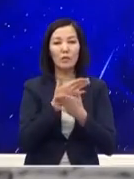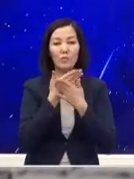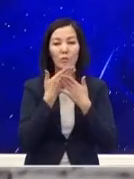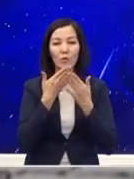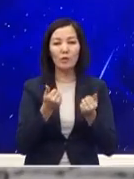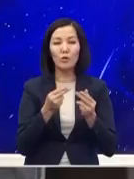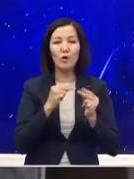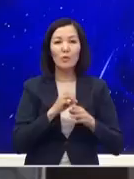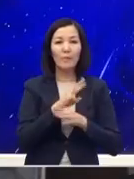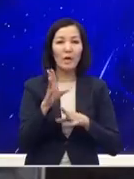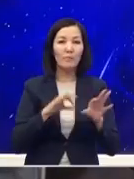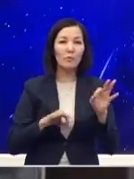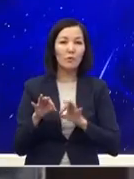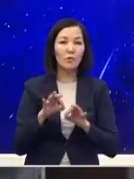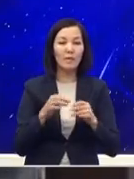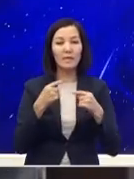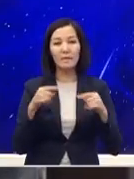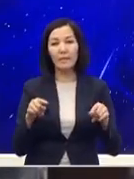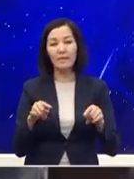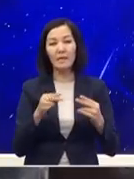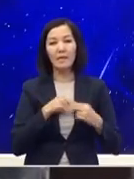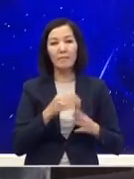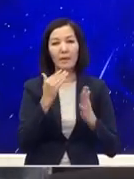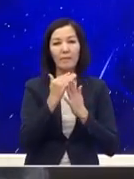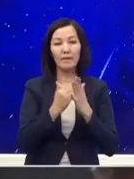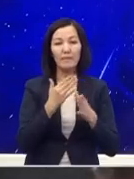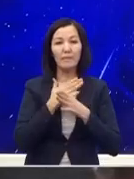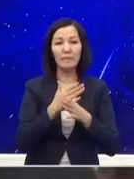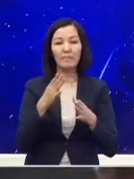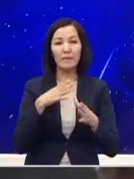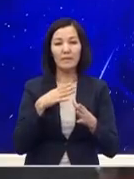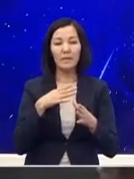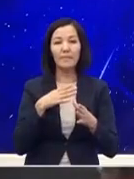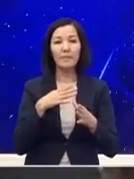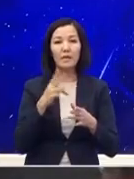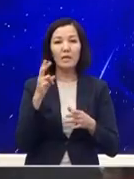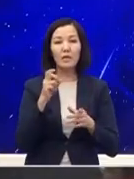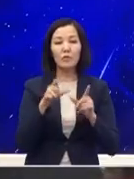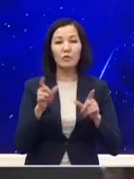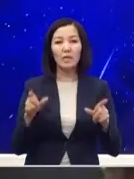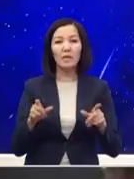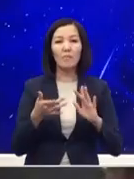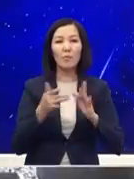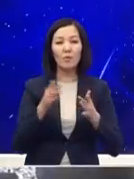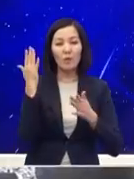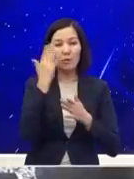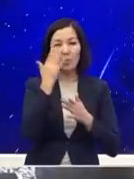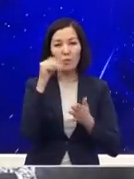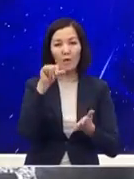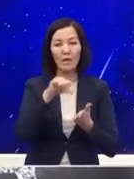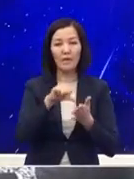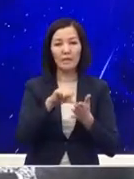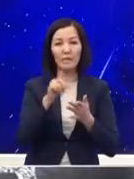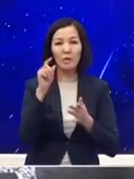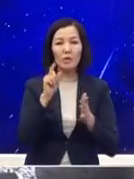жоқ. Жұмыспен қамту жол картасынан басқа еңбек бағдарламасы септесті. Аясында 200-ден аса азамат онлайн оқудан өтіп,